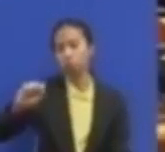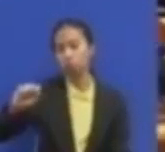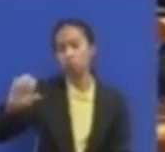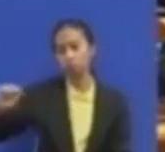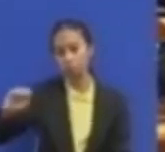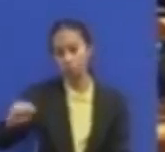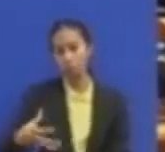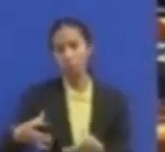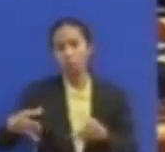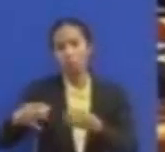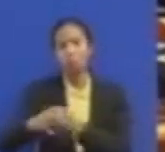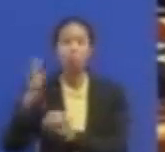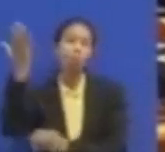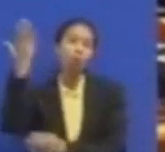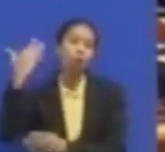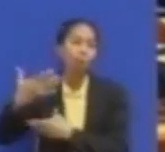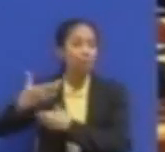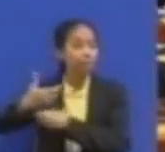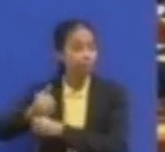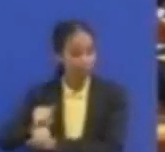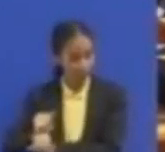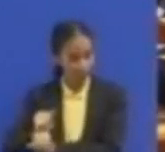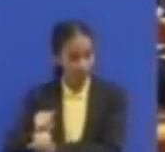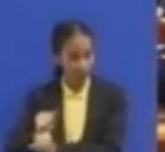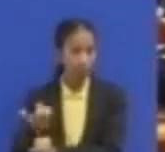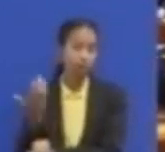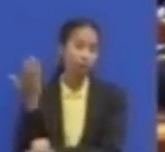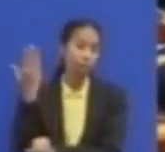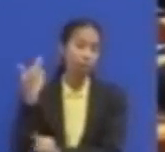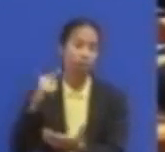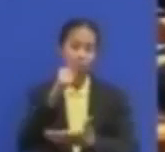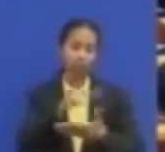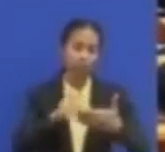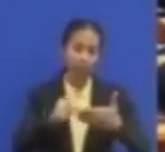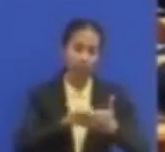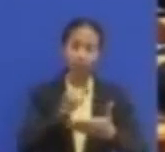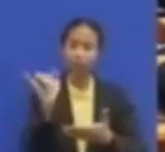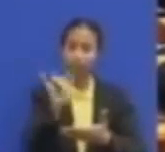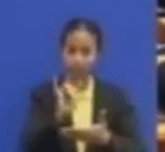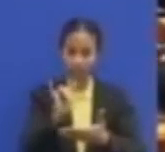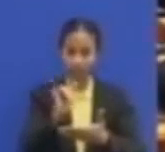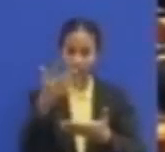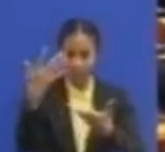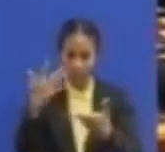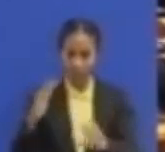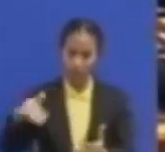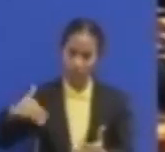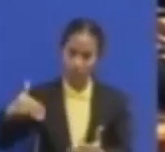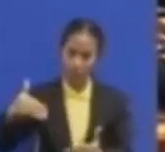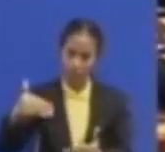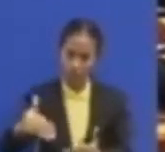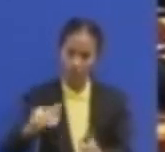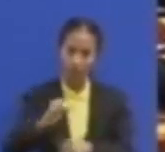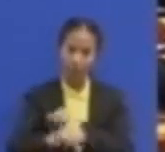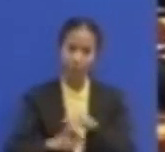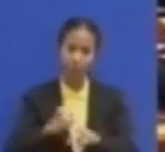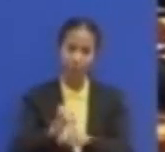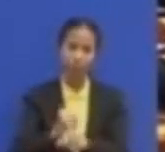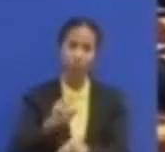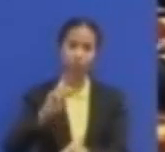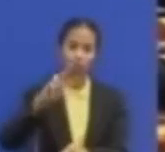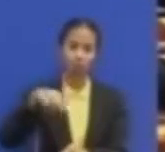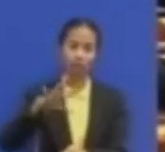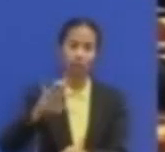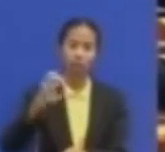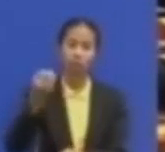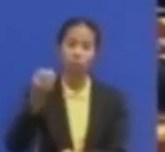าธิปัตย์ค่ะแต่ว่าตอนนั้นเนี่ยยังไม่ได้รับการเลือกตั้งจนกระทั่งมาถึงปี2512ค่ะได้รับการเลือกตั้ง